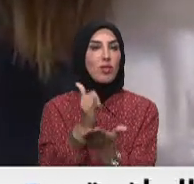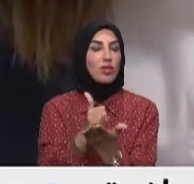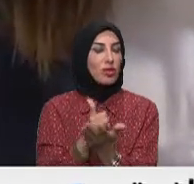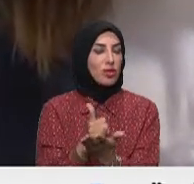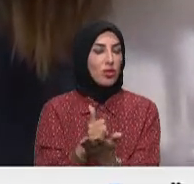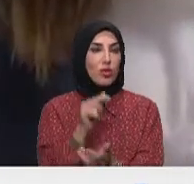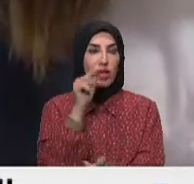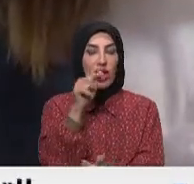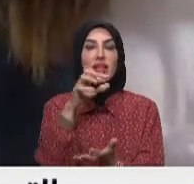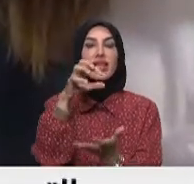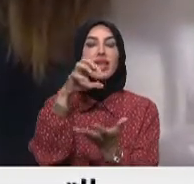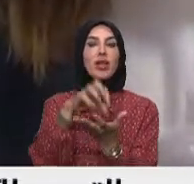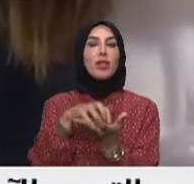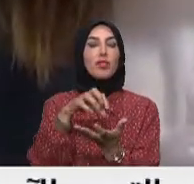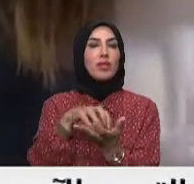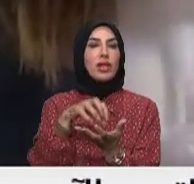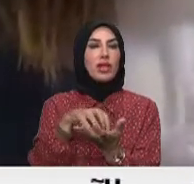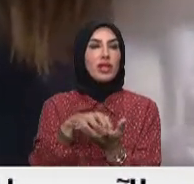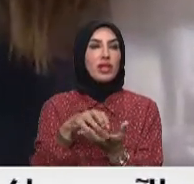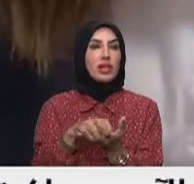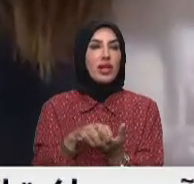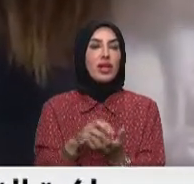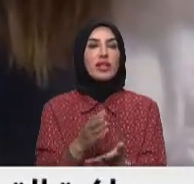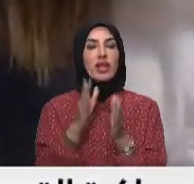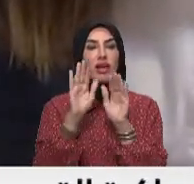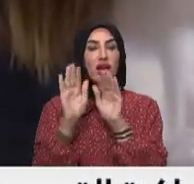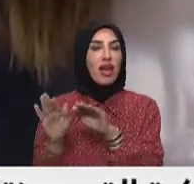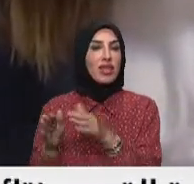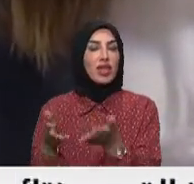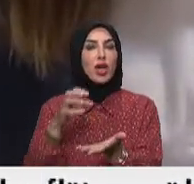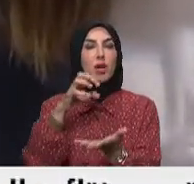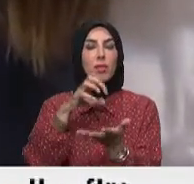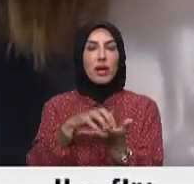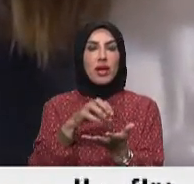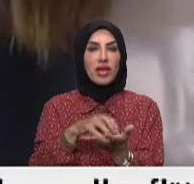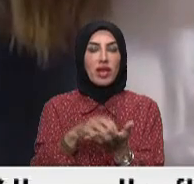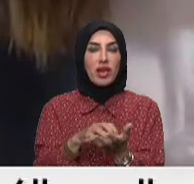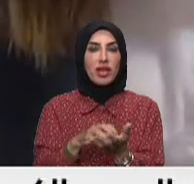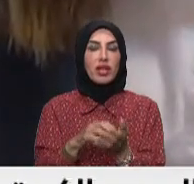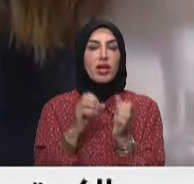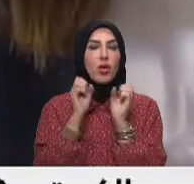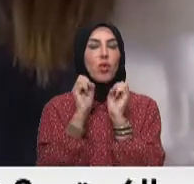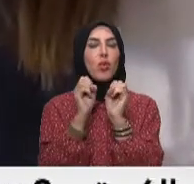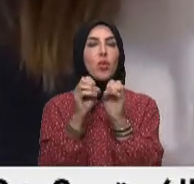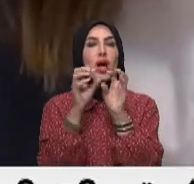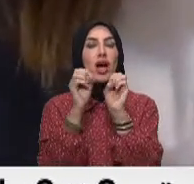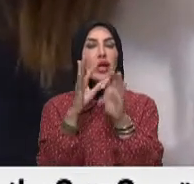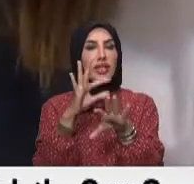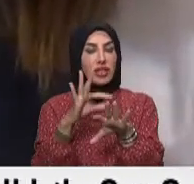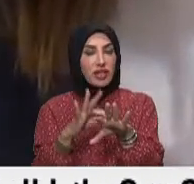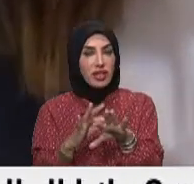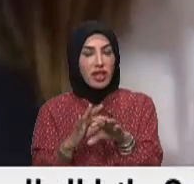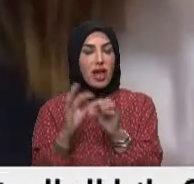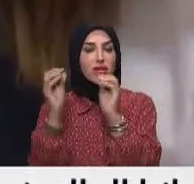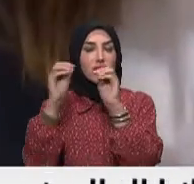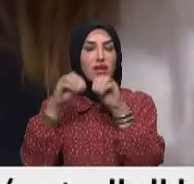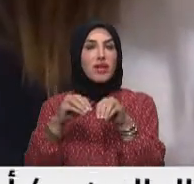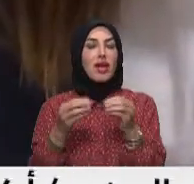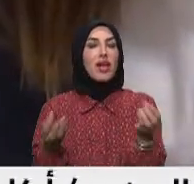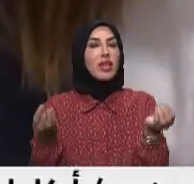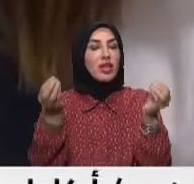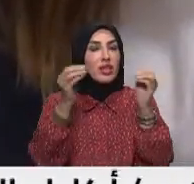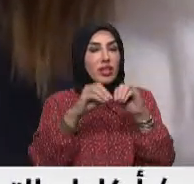أن هذه المناطق هي أصلاً المناطق الأكثر اكتظاظاً وأكثر كثافة للسكان، هي